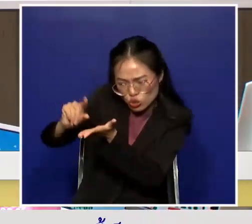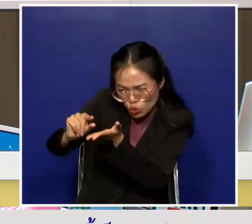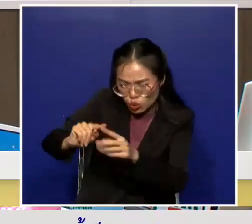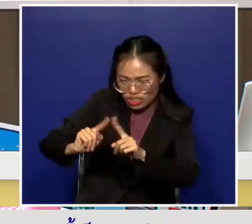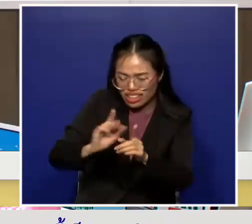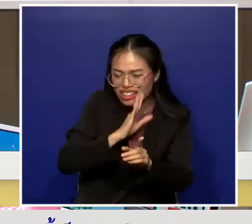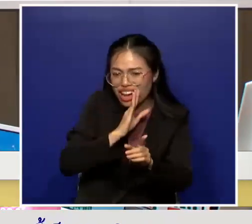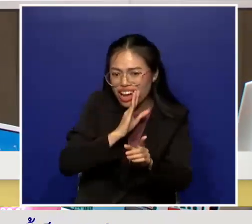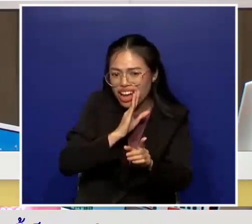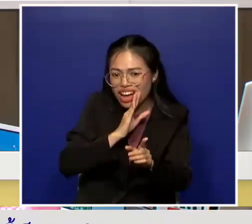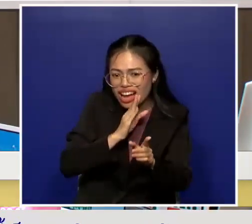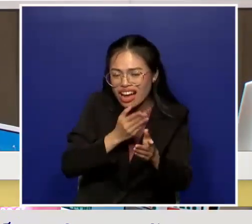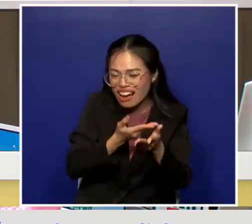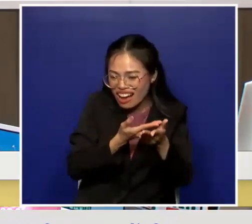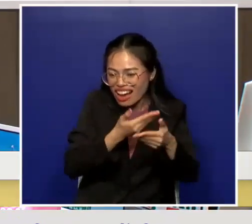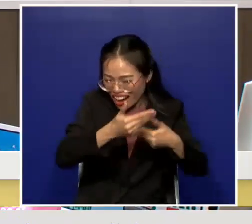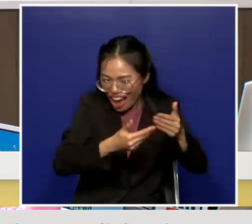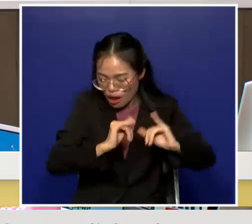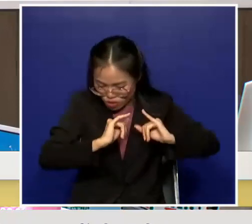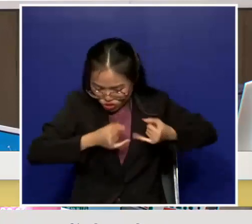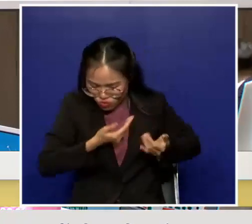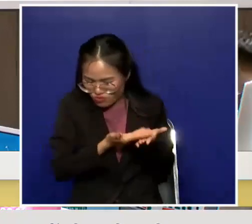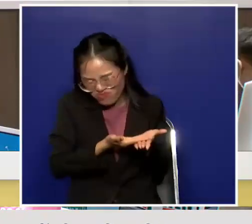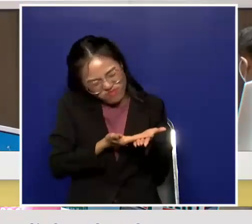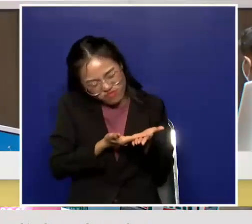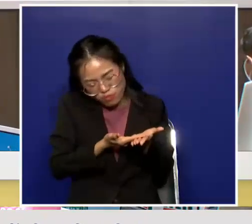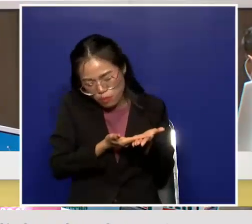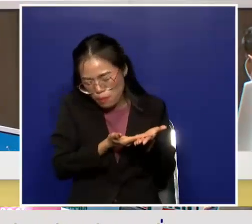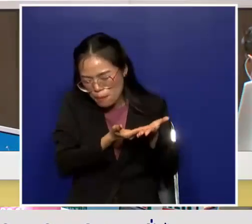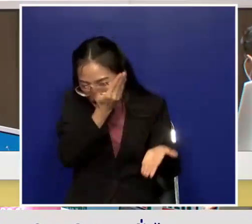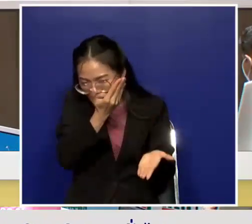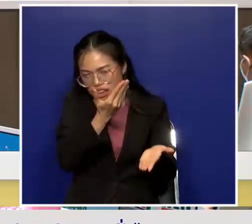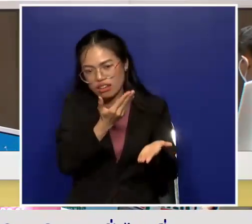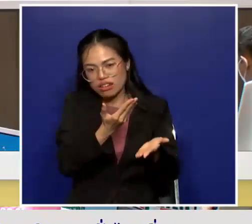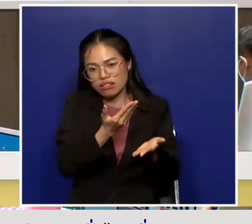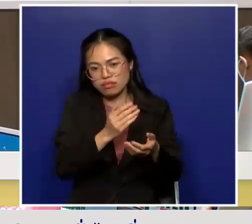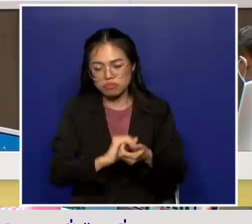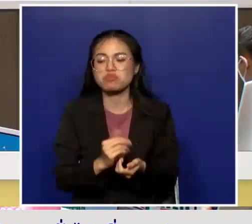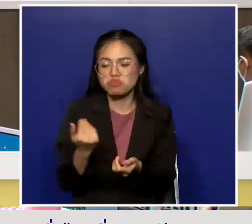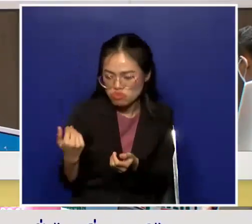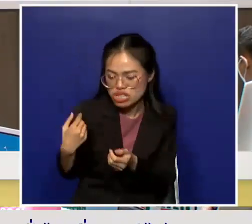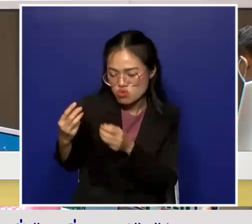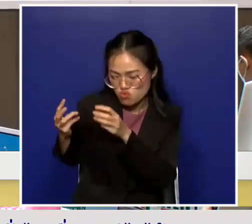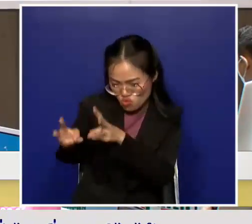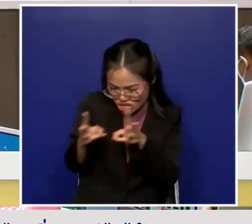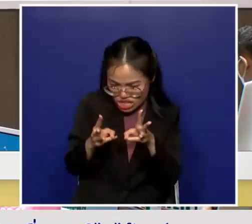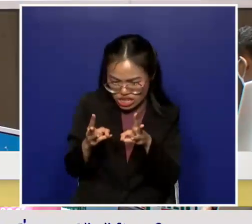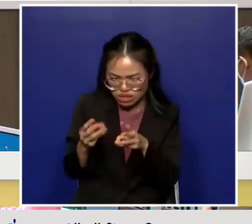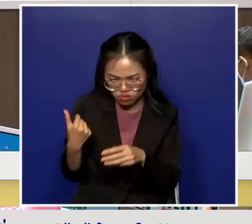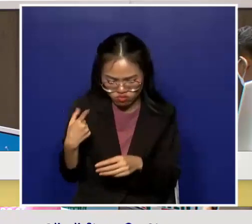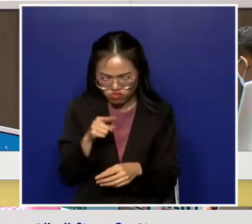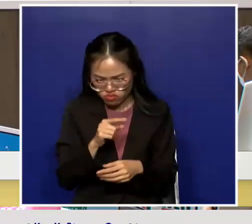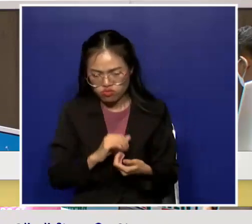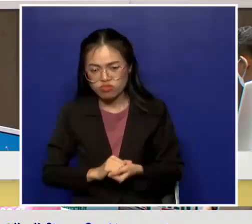พอเป็นของเจ้าสัวแล้วมันจะสูงขึ้นเป็นร้อยเท่าพันเท่าเขามีวิธีพิเศษสุดยอดเลยคนนี้ผมยกย่องเลย